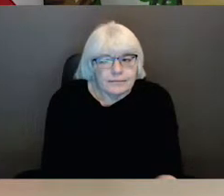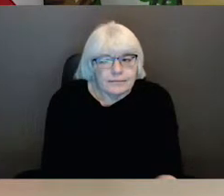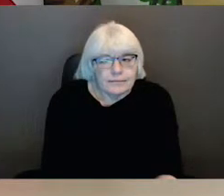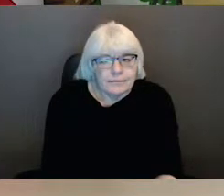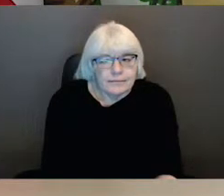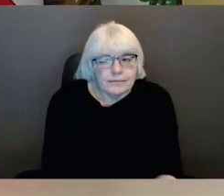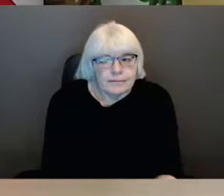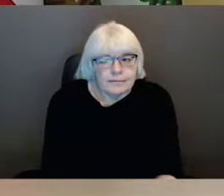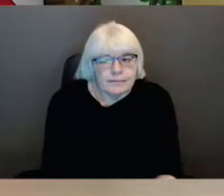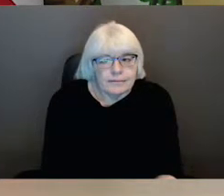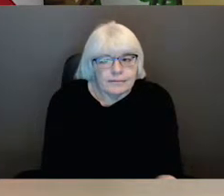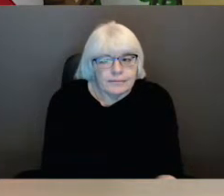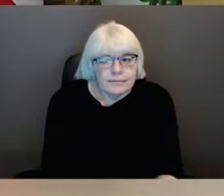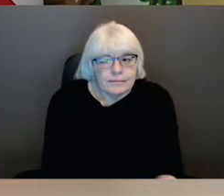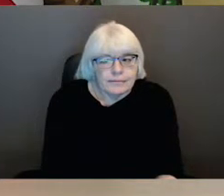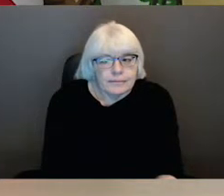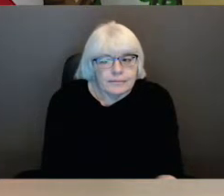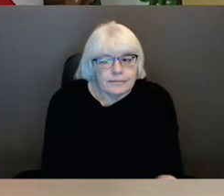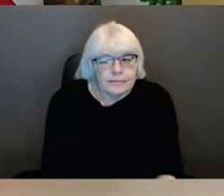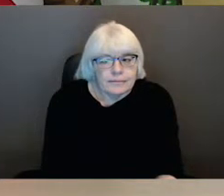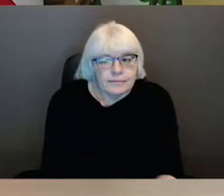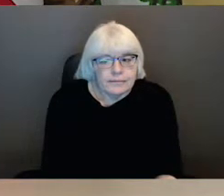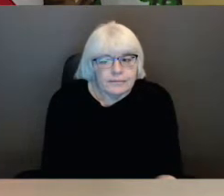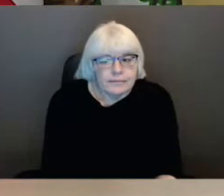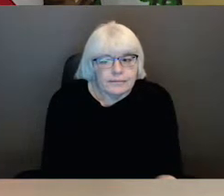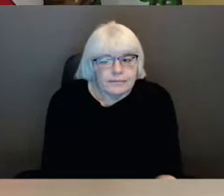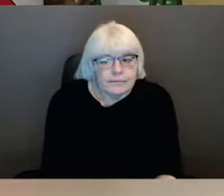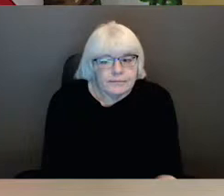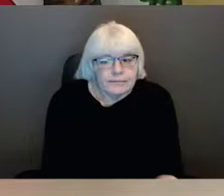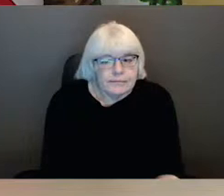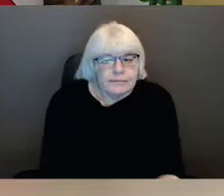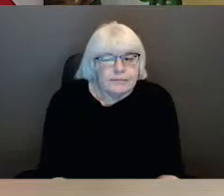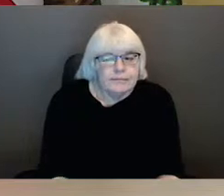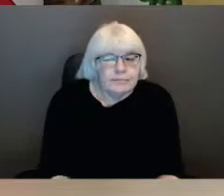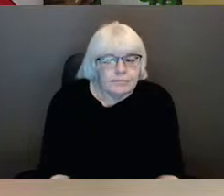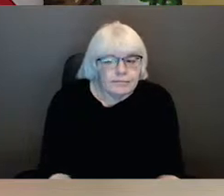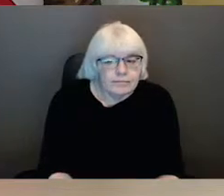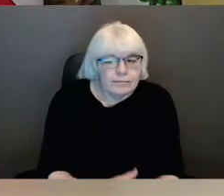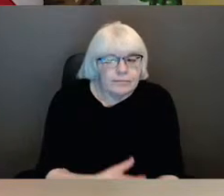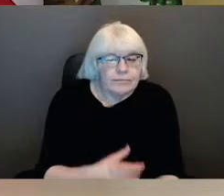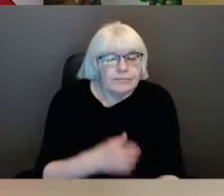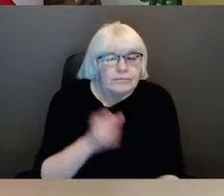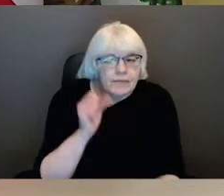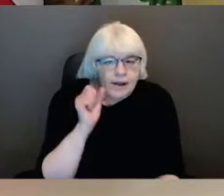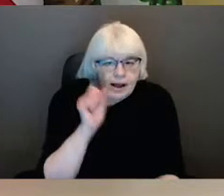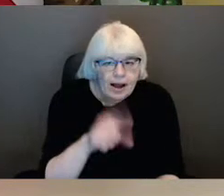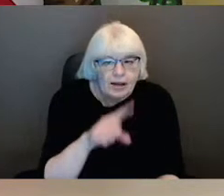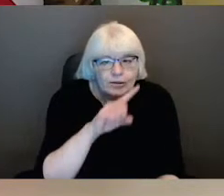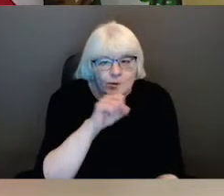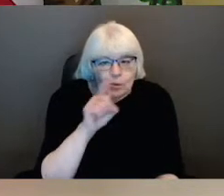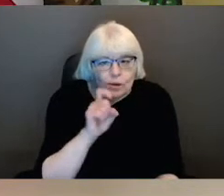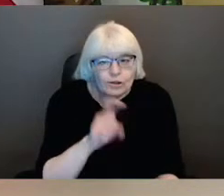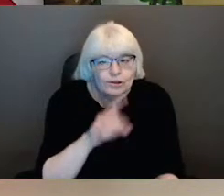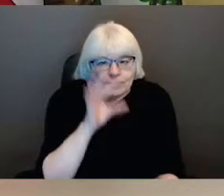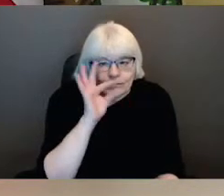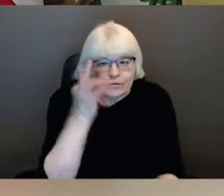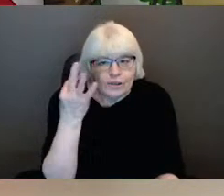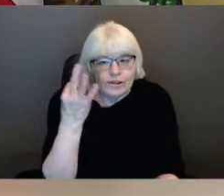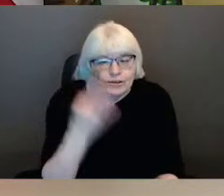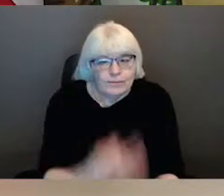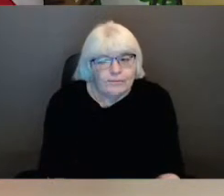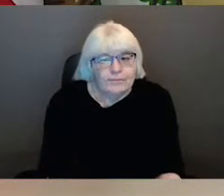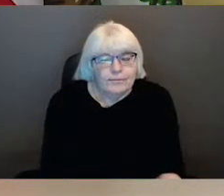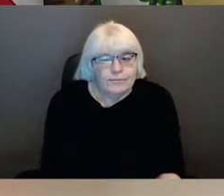des hôpitaux. Je vais vous poser la question. Je ne sais pas si vous allez vouloir me répondre, mais je la pose quand même. Parmi les personnes qui ont malheureusement perdu la vie